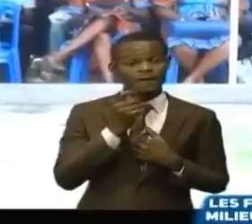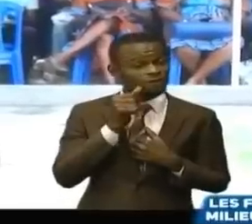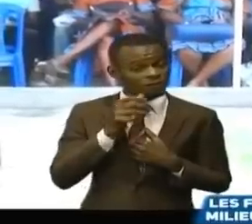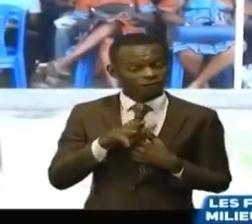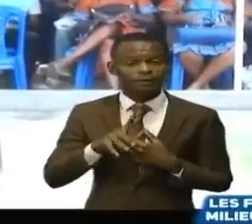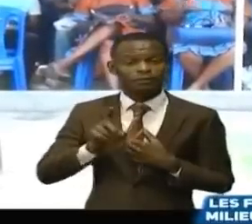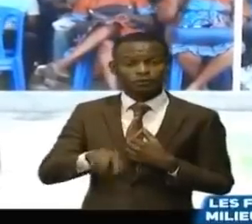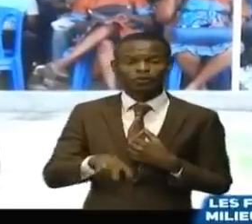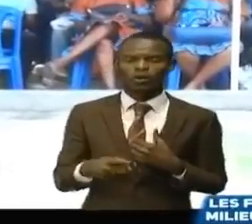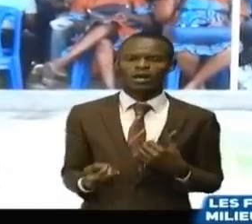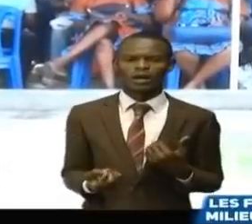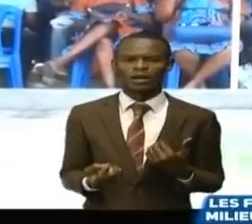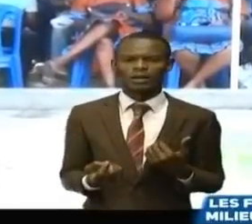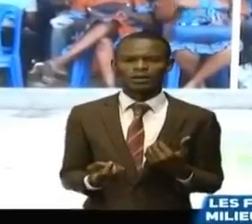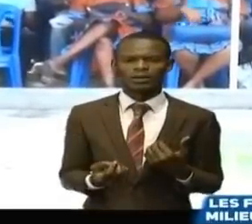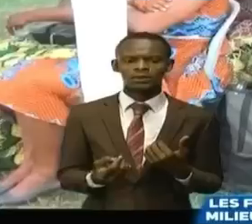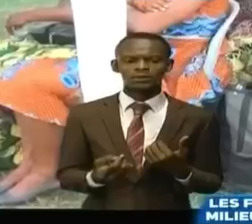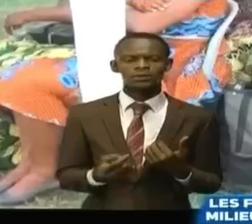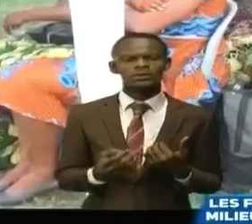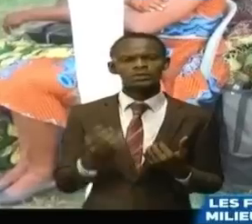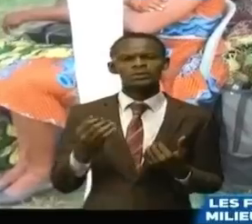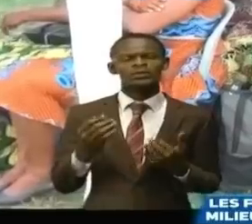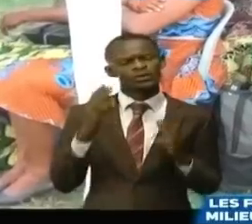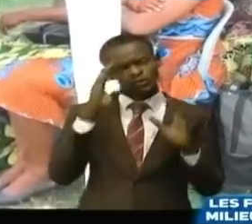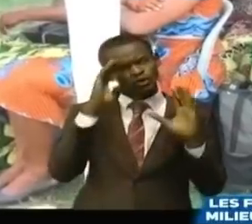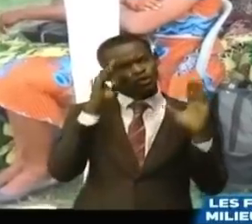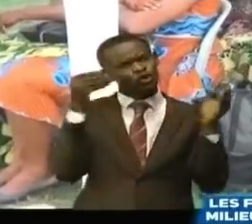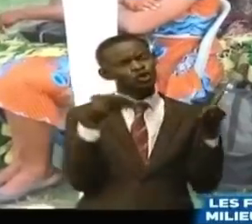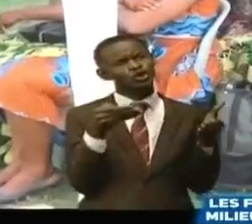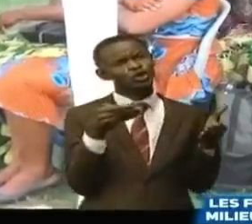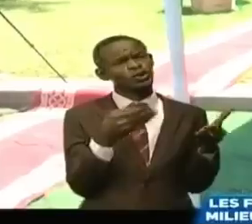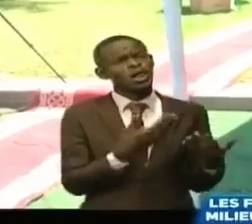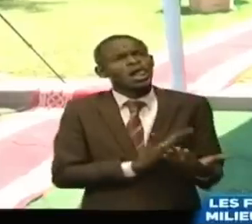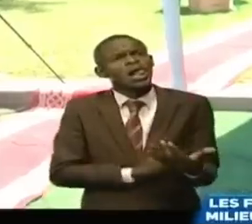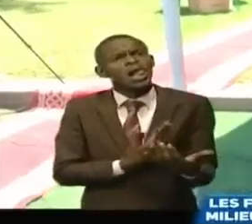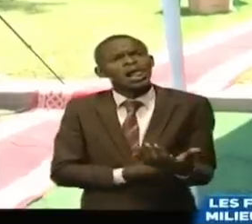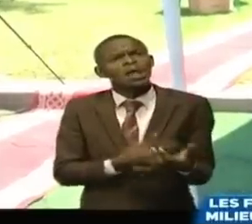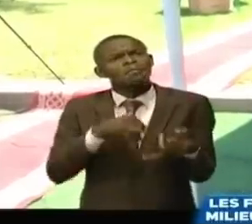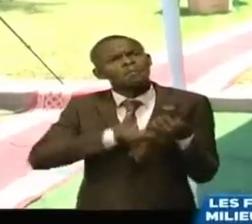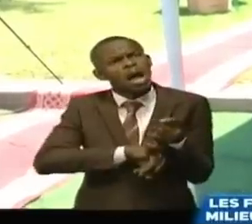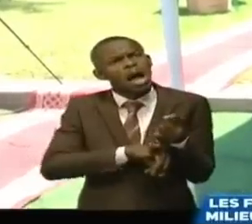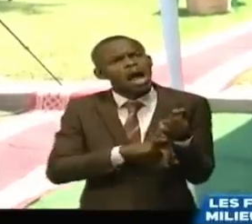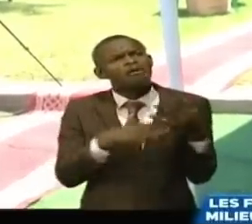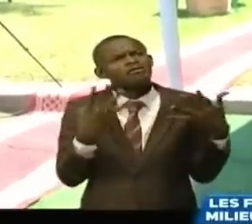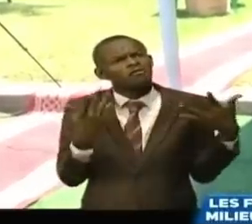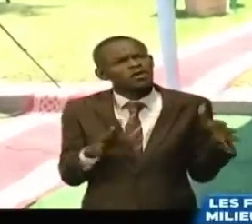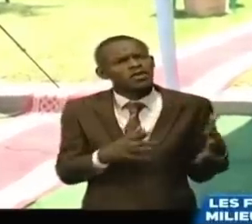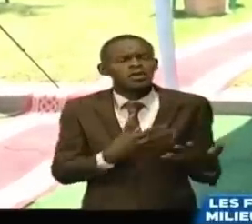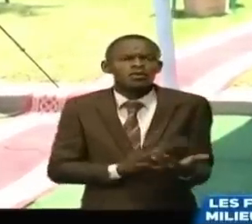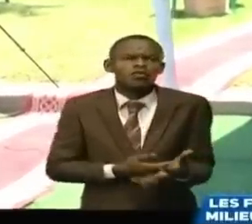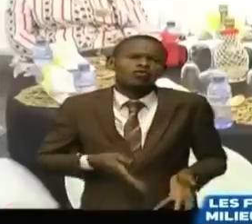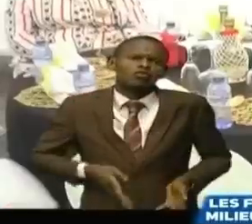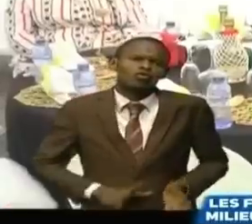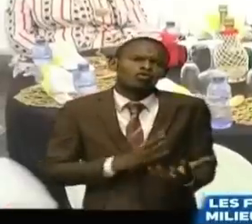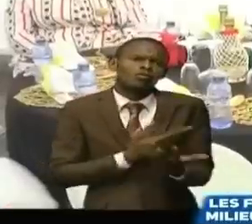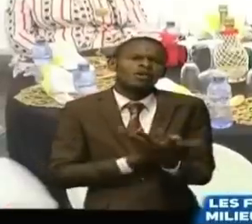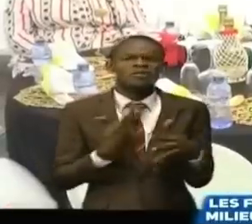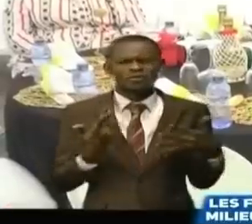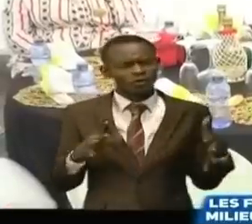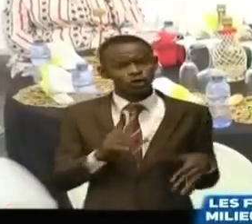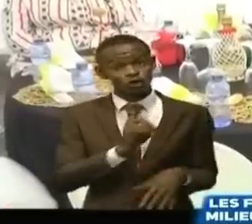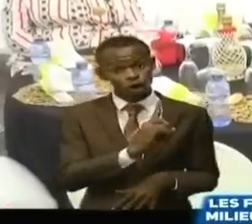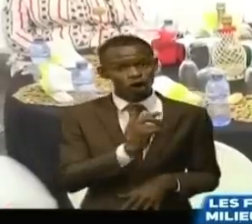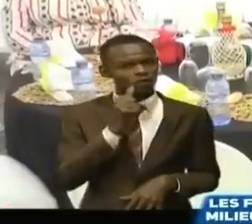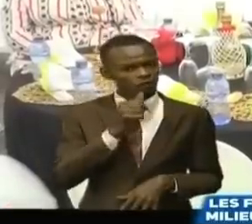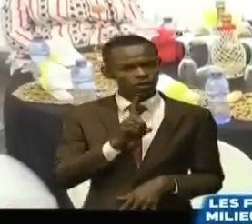qui, au-delà de l'allaitement maternel, de la garde et de l'éducation des enfants, de l'entretien du foyer, se